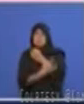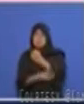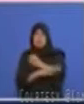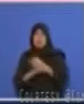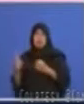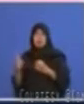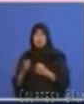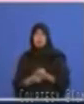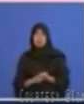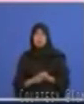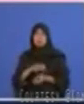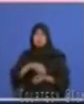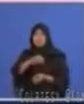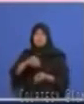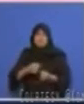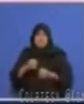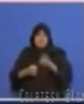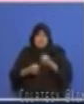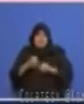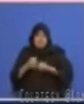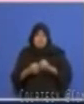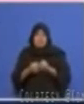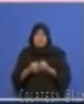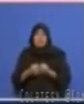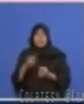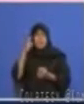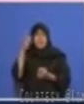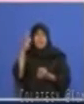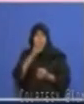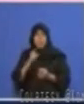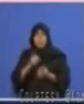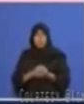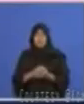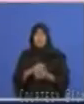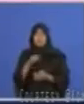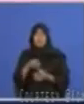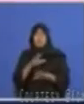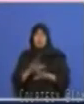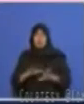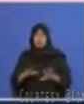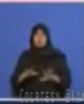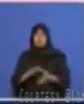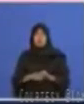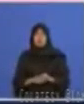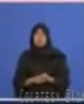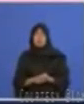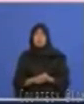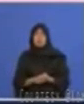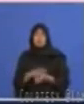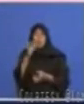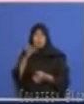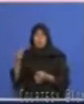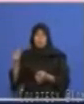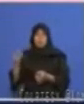pertanian kita harus genjot karena saya kita mengetahui bahwa di situ hajat hidup orang banyak yang